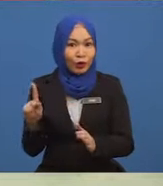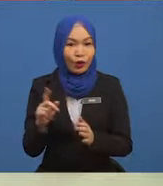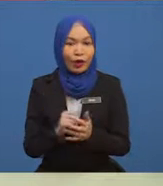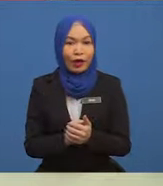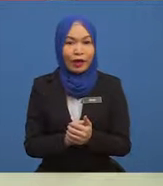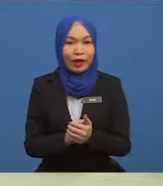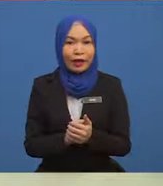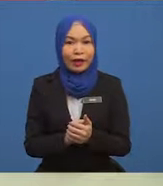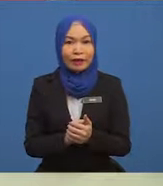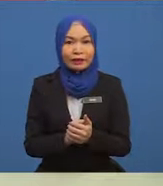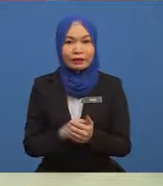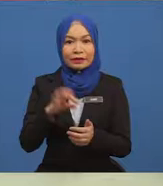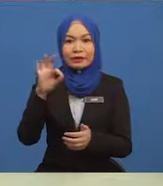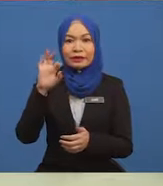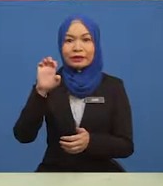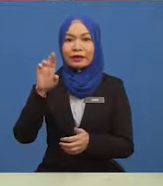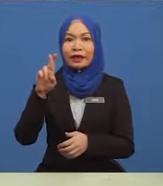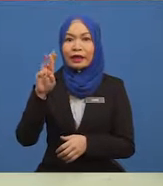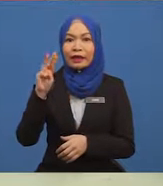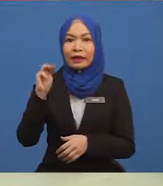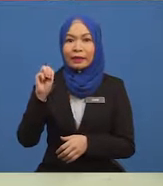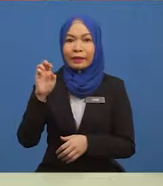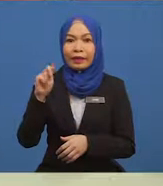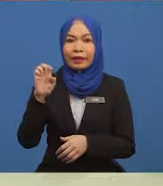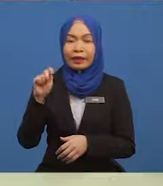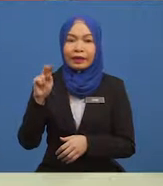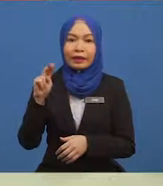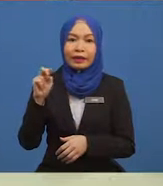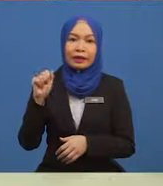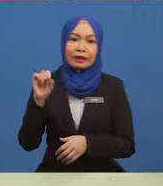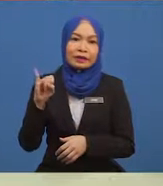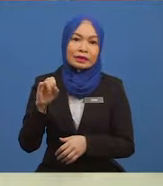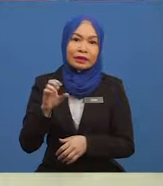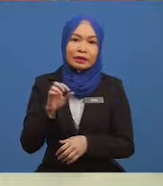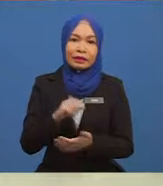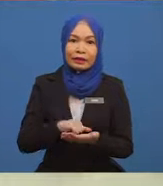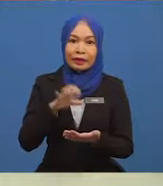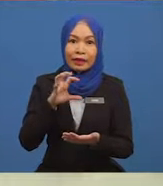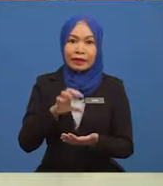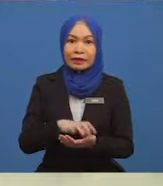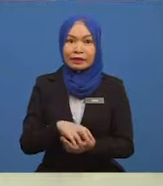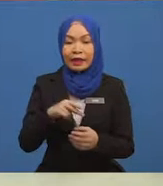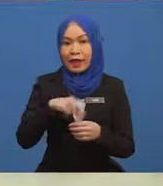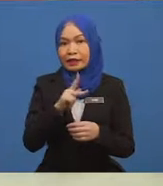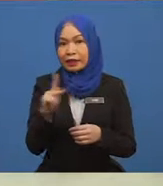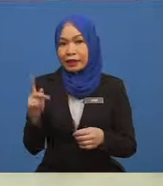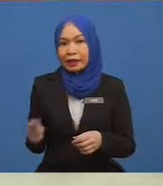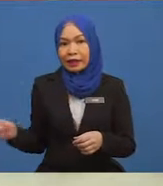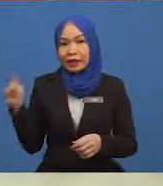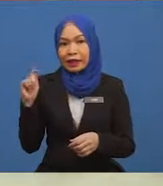fermentasi yeast menghasilkan tenaga, karbon dioksida dan